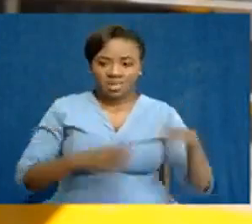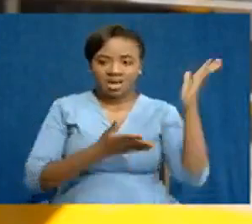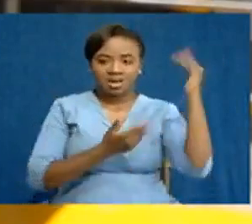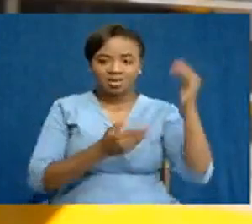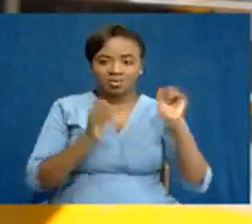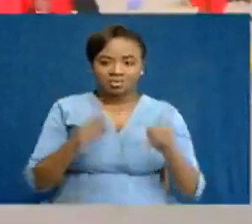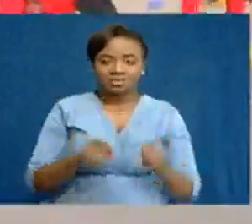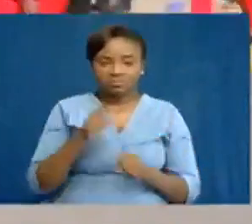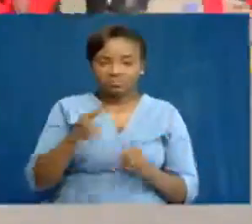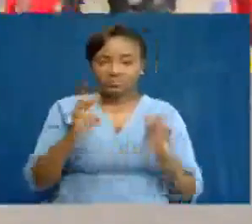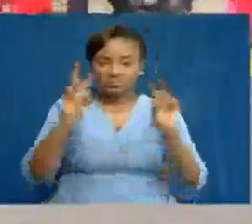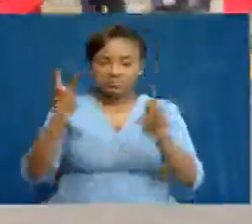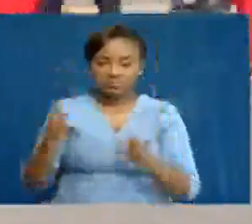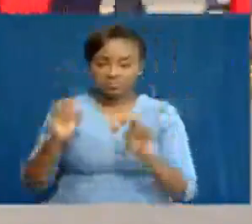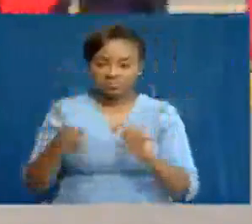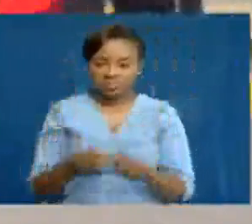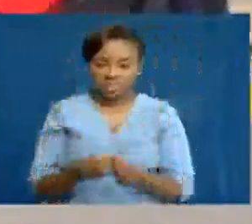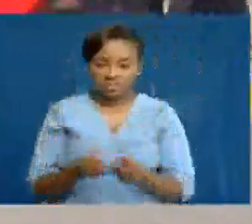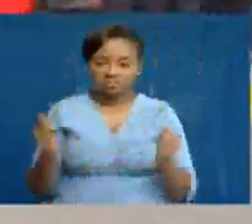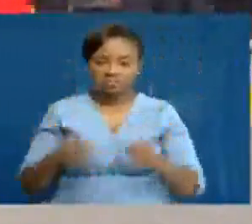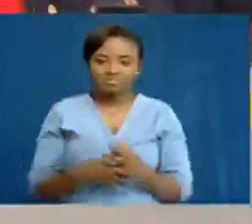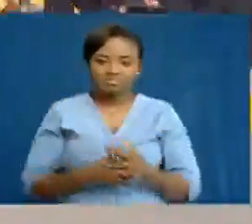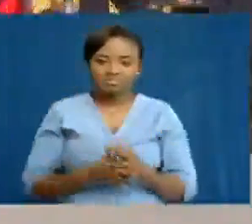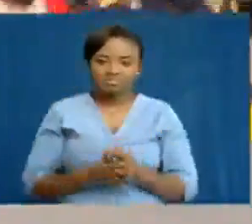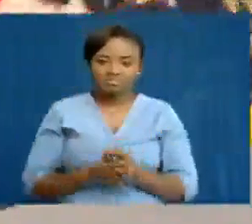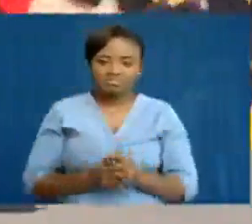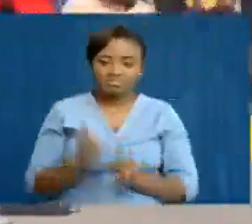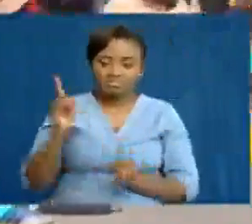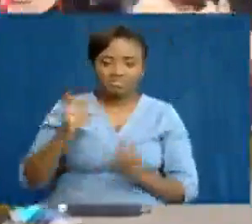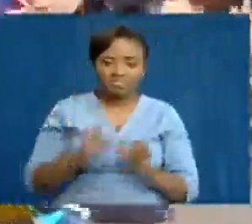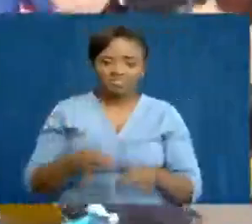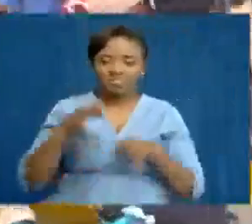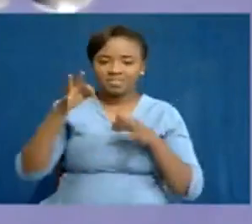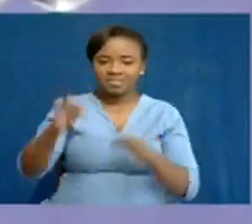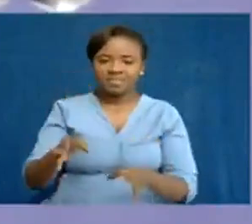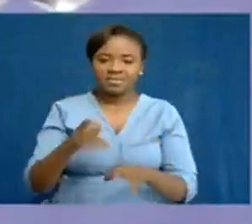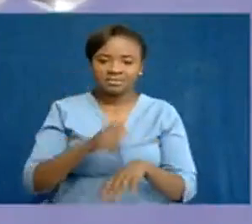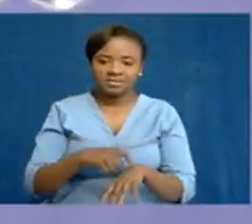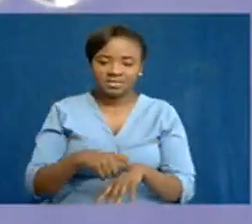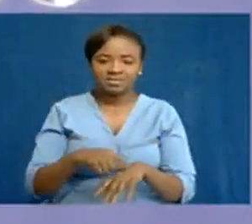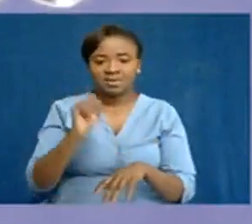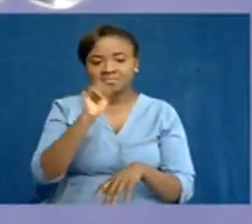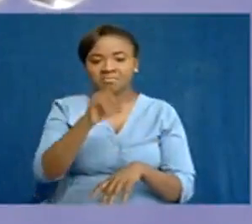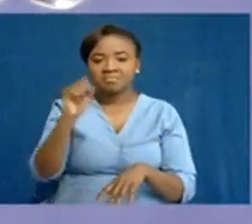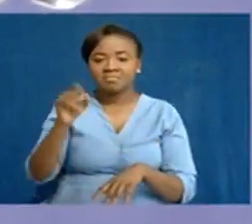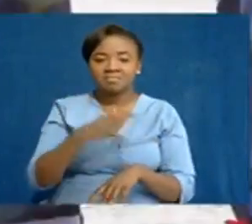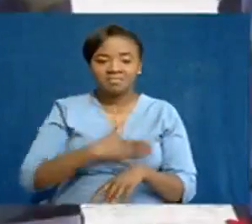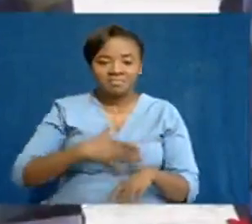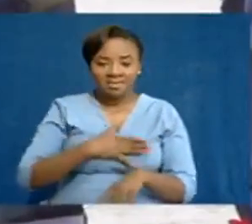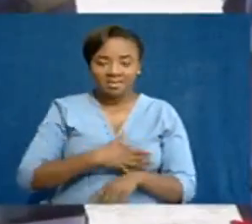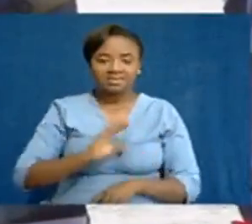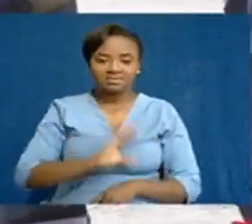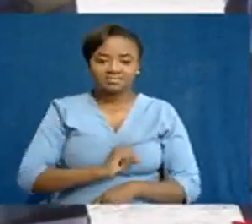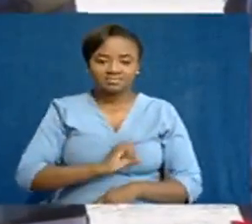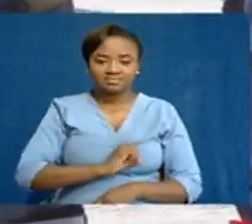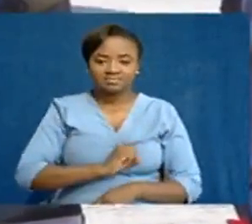the issues. Mashirika ya ndege mchana kutwa yakiahirisha muda wa kuondoka na kuwatumia wasafiri jumbe za kuwataka kufanya subra